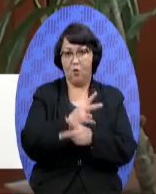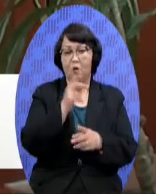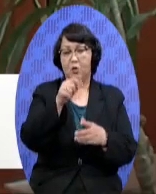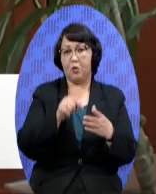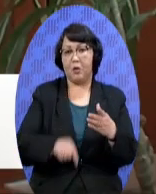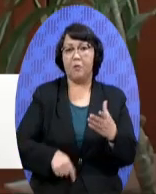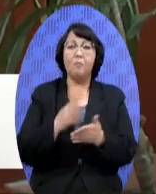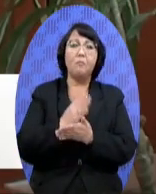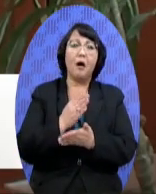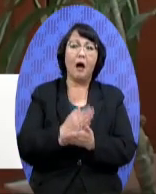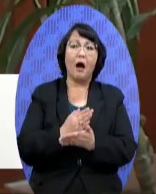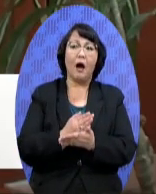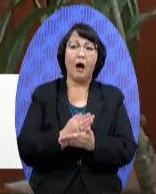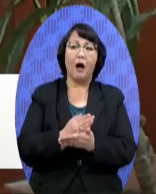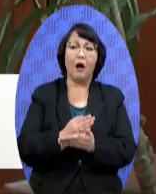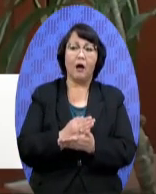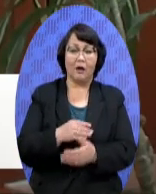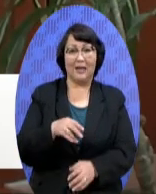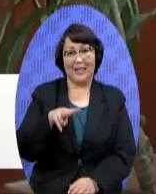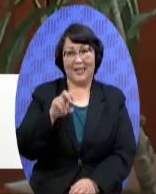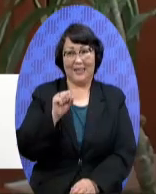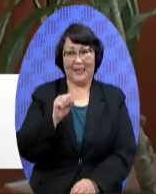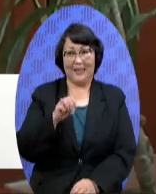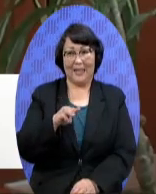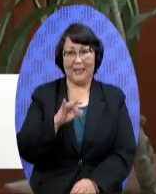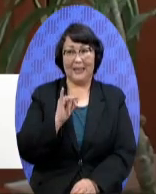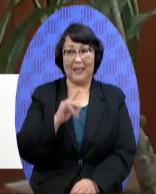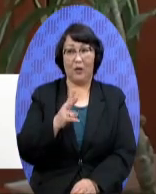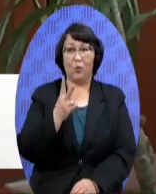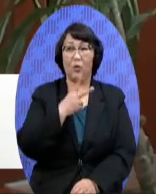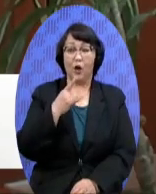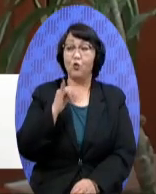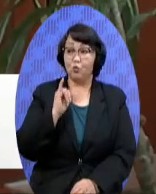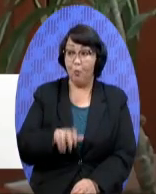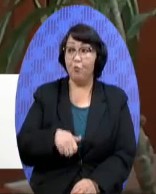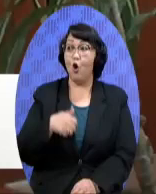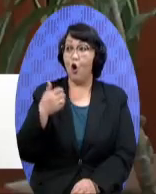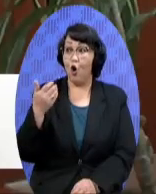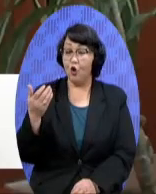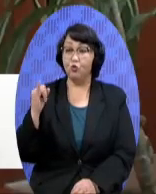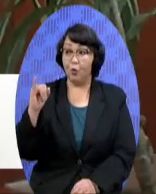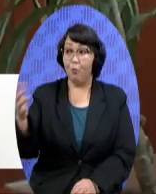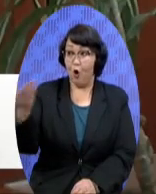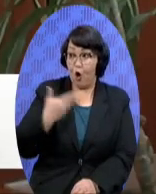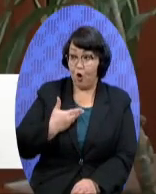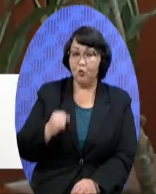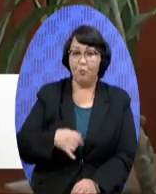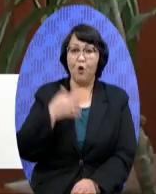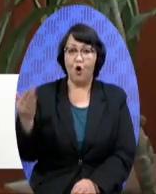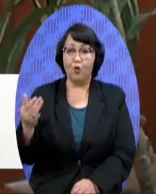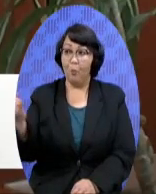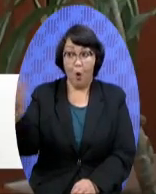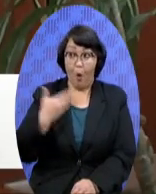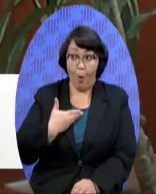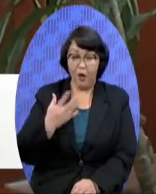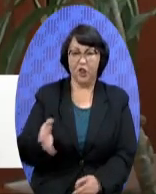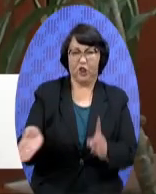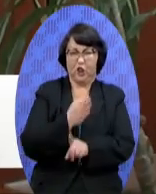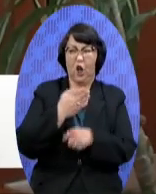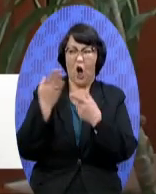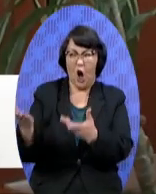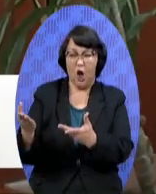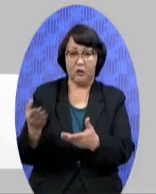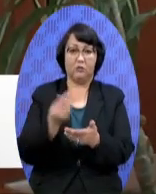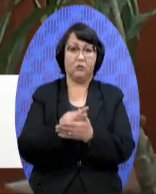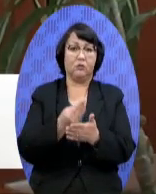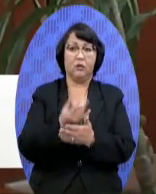Энэ бол нөгөө латинаар quid pro quo гэдэг юм өгвөл юм өгье, юм өгөхгүй бол шийтгэн шүү гэдэг одоо тэр нөгөө хуулийн